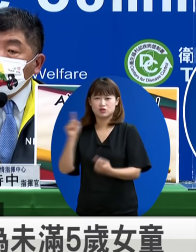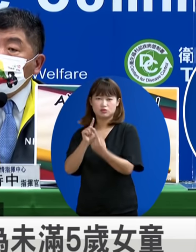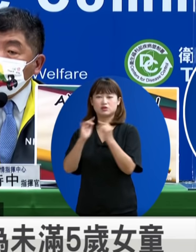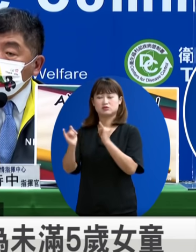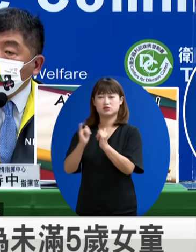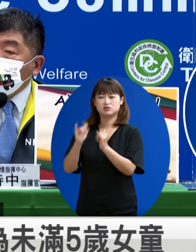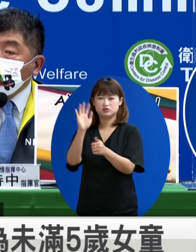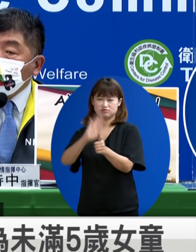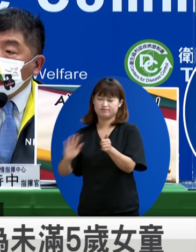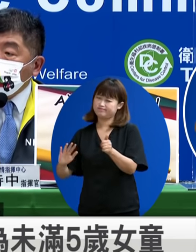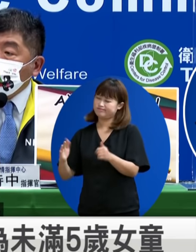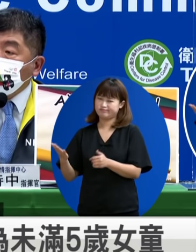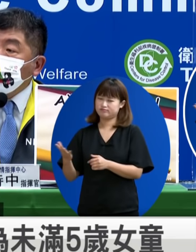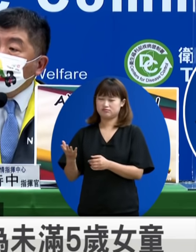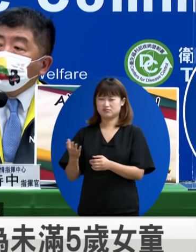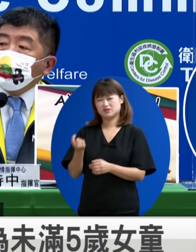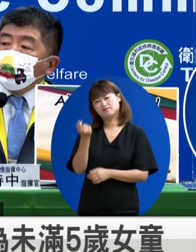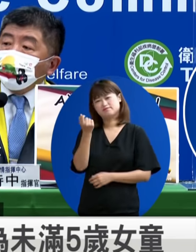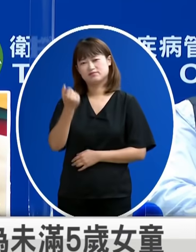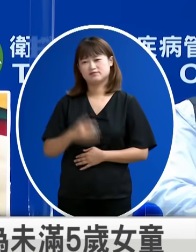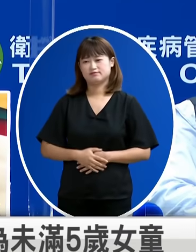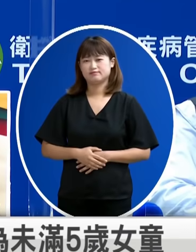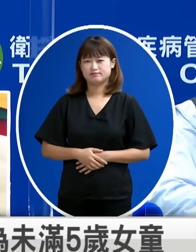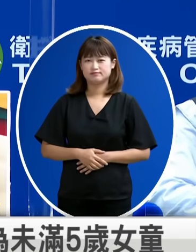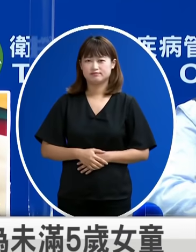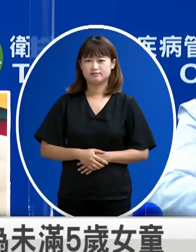低，应该说几乎没有了哈。